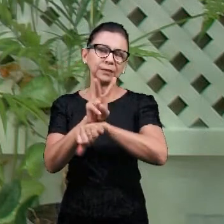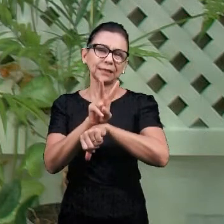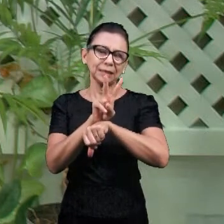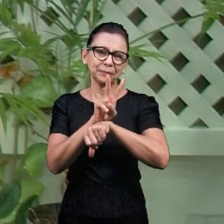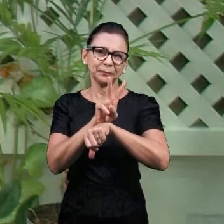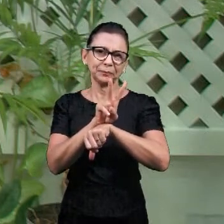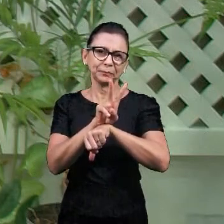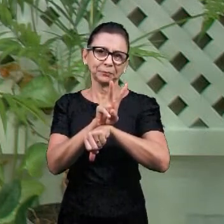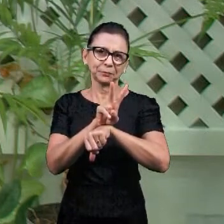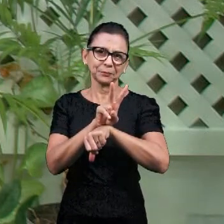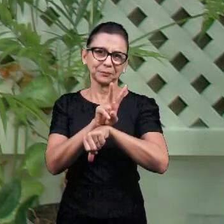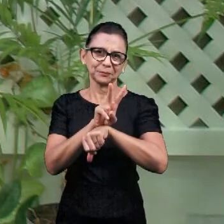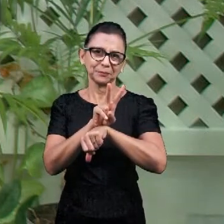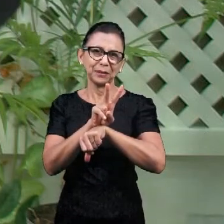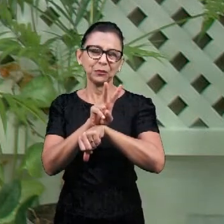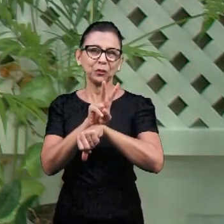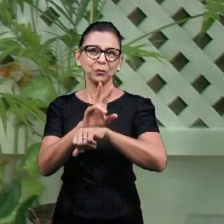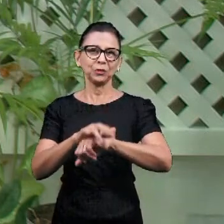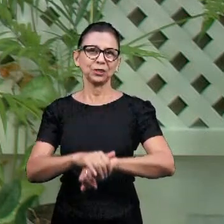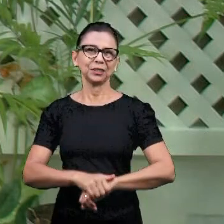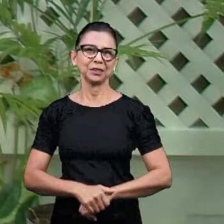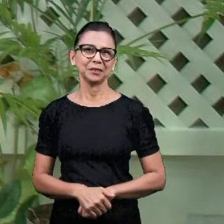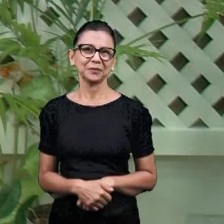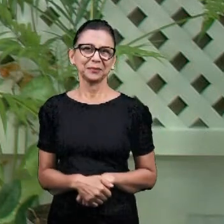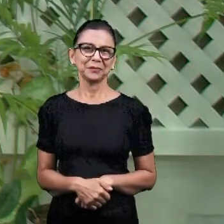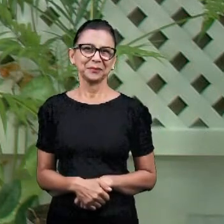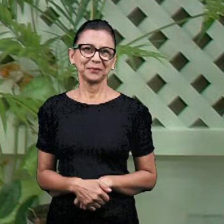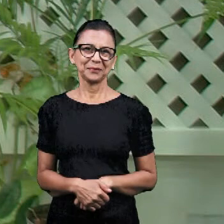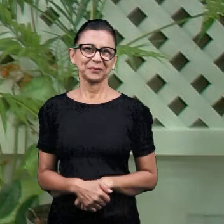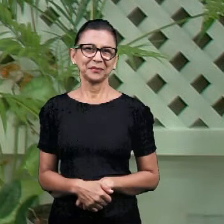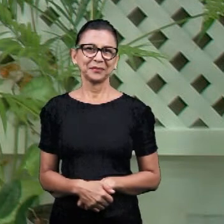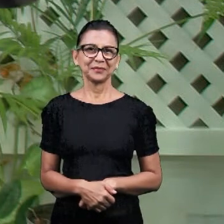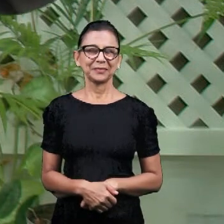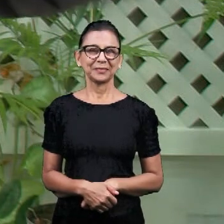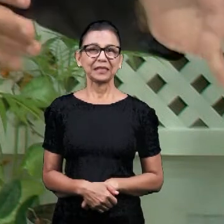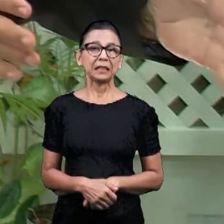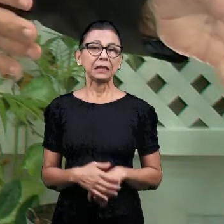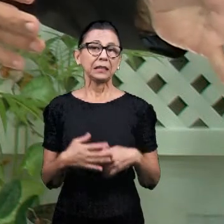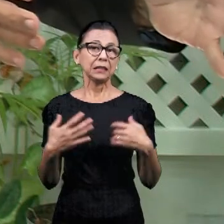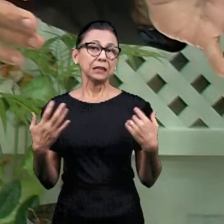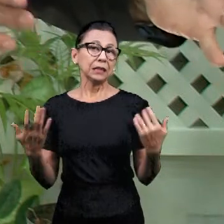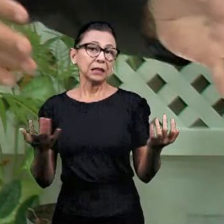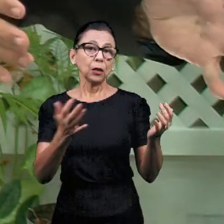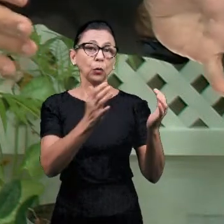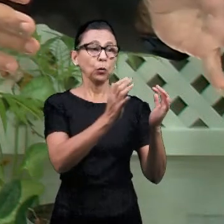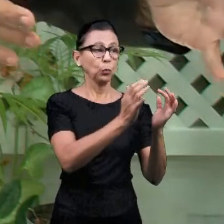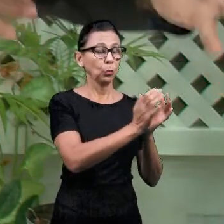groupe. Un groupe qui a été appelé pour une fête.